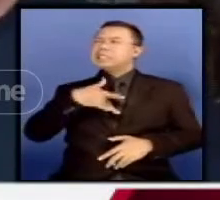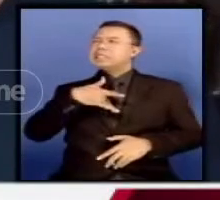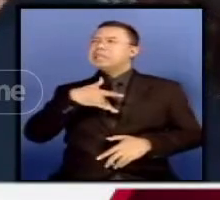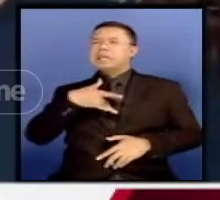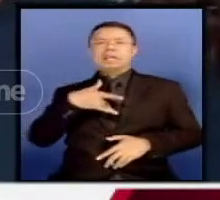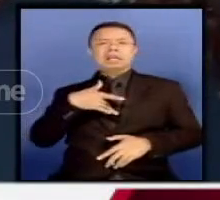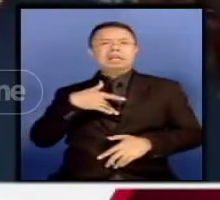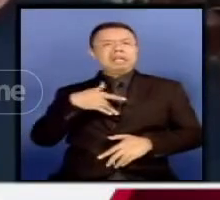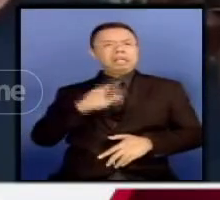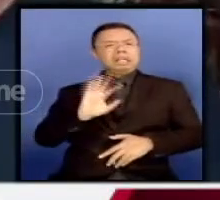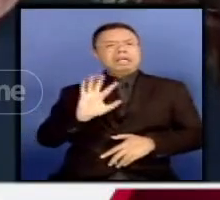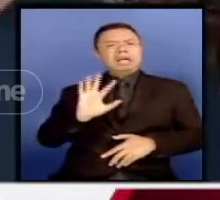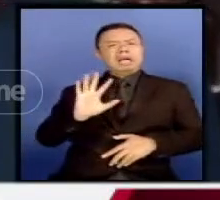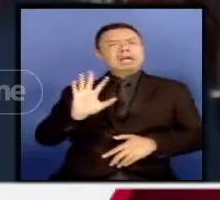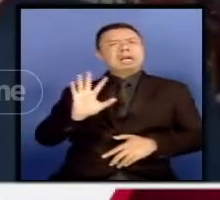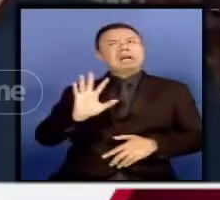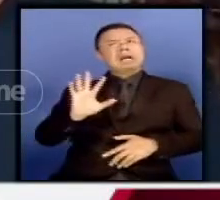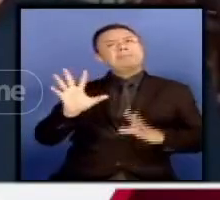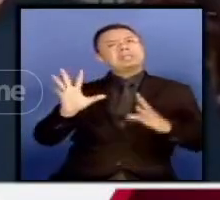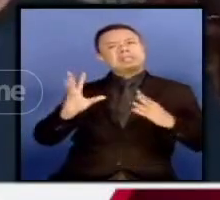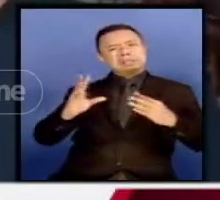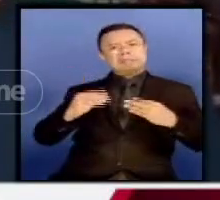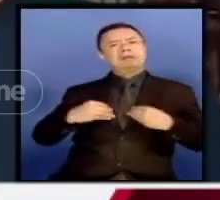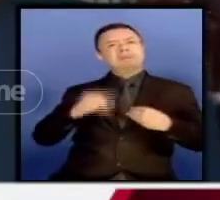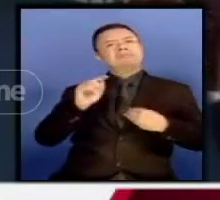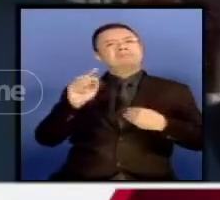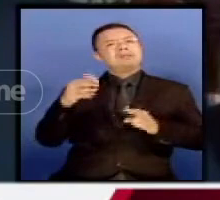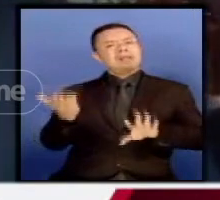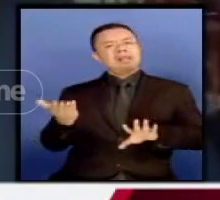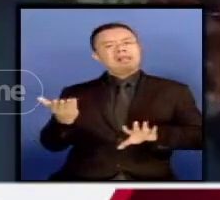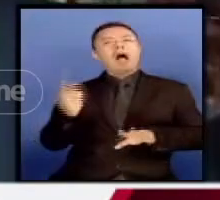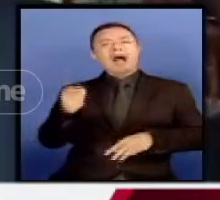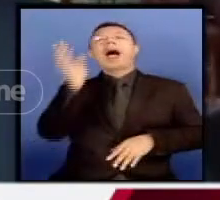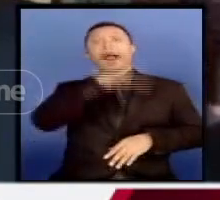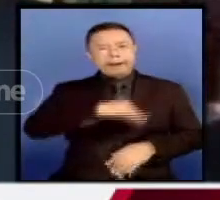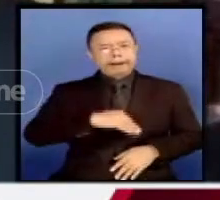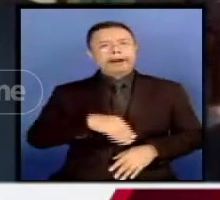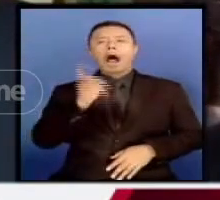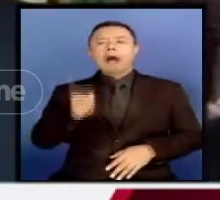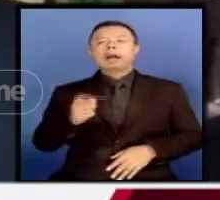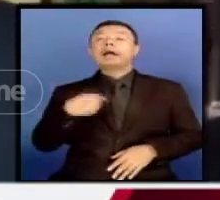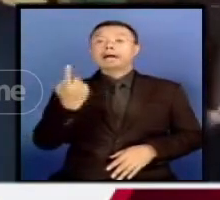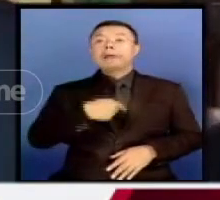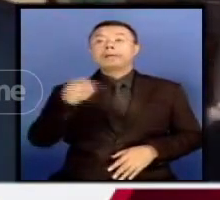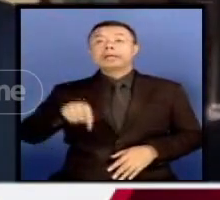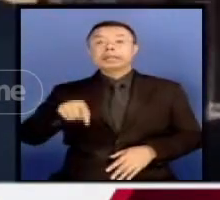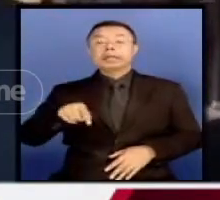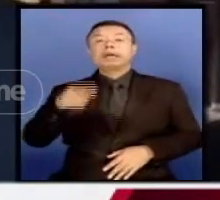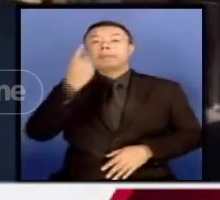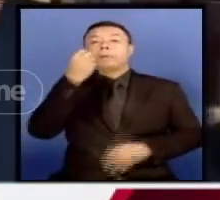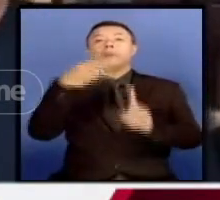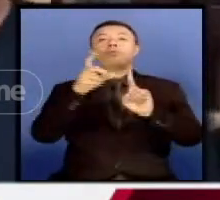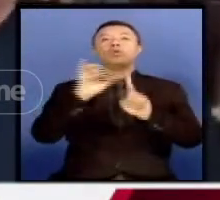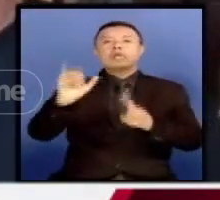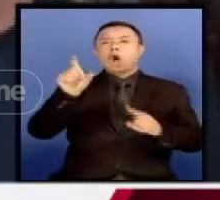tidak tidak menerima ada kejanggalan kami ini Pak Budi ini beliau